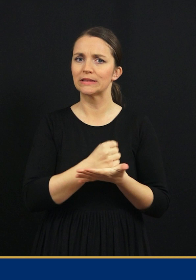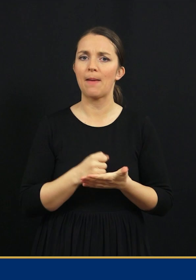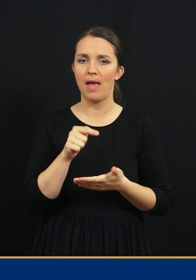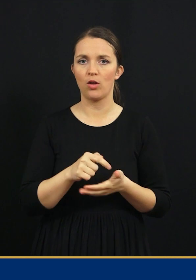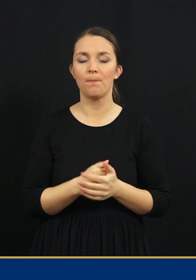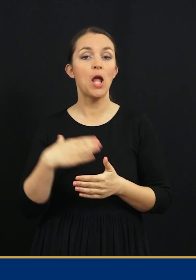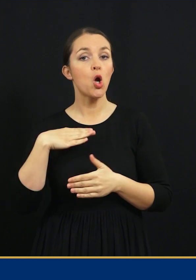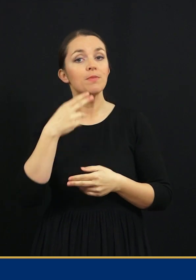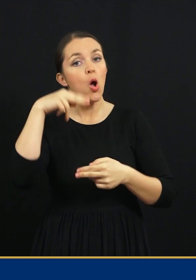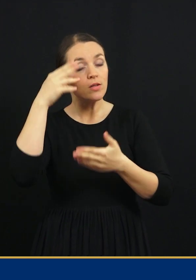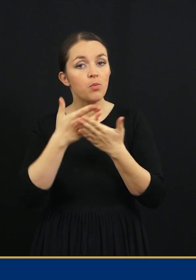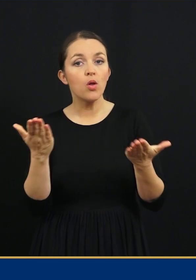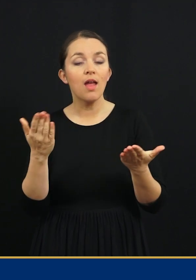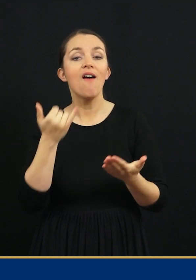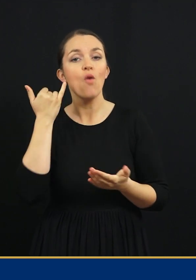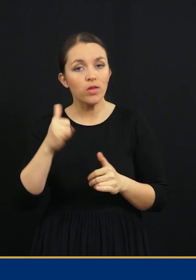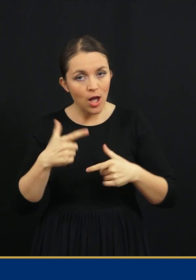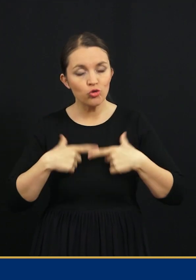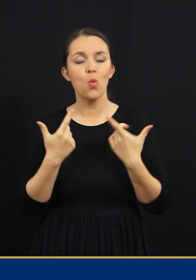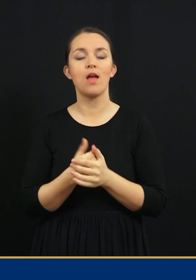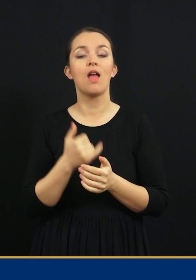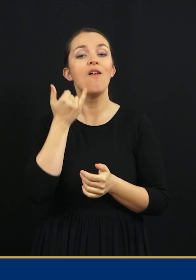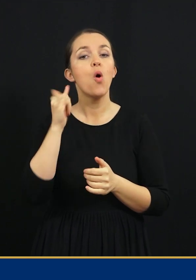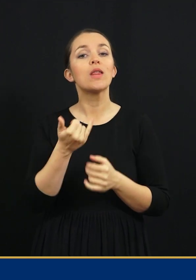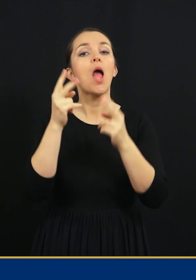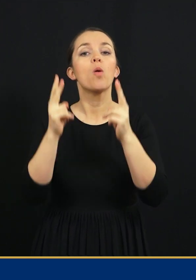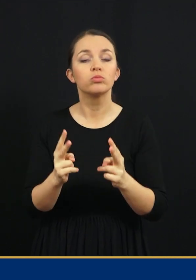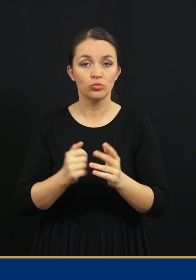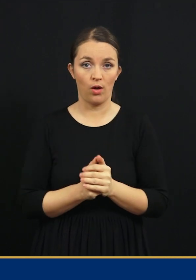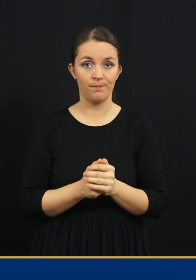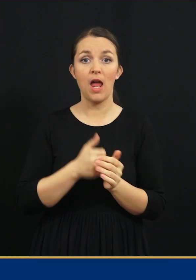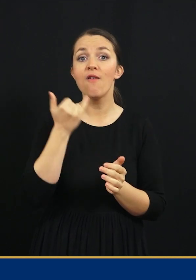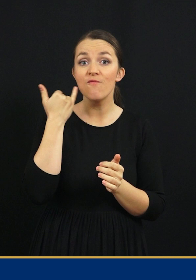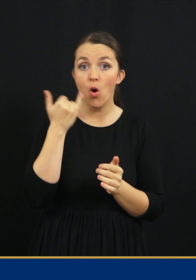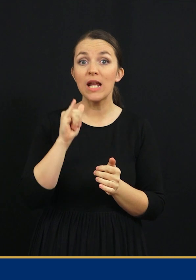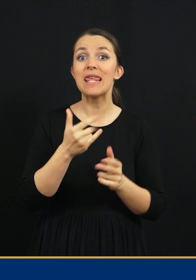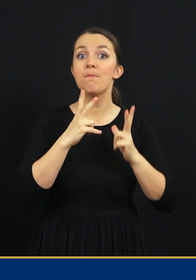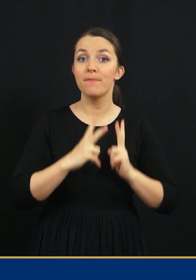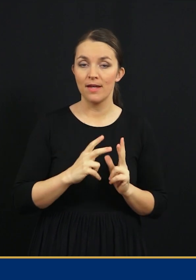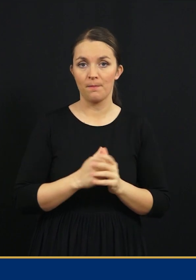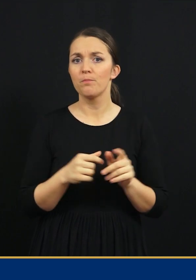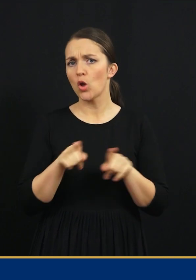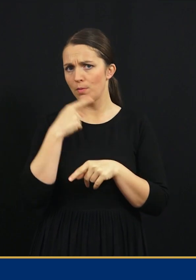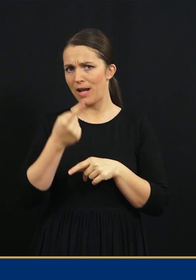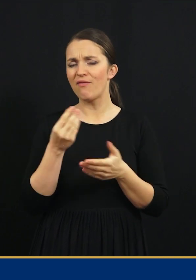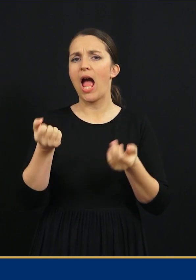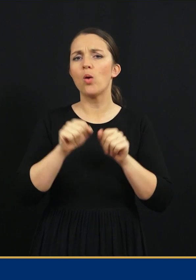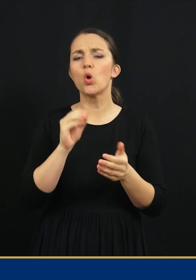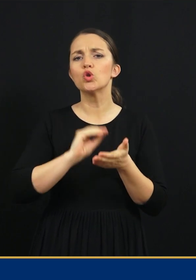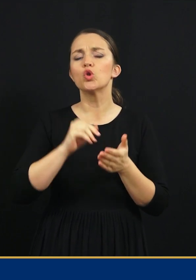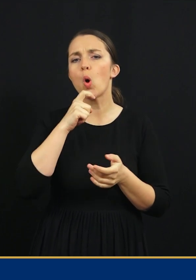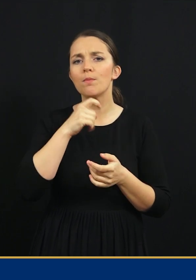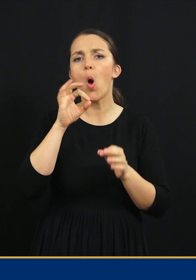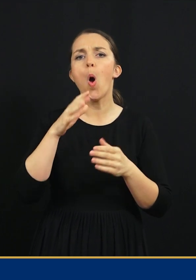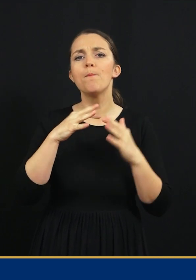in gospodje, voda je življenje, voda je obstoj, voda je mir. Kot pravi avtor zgodbe o